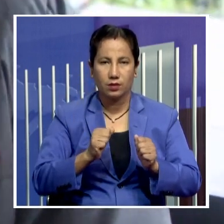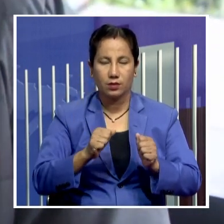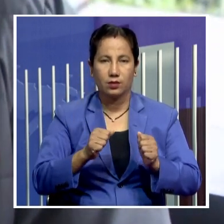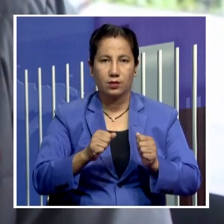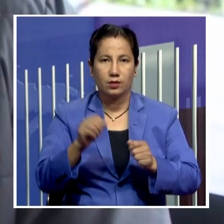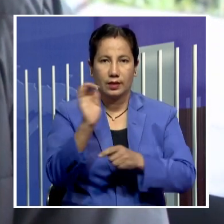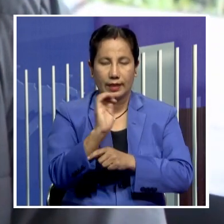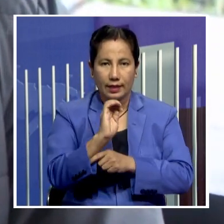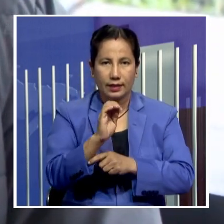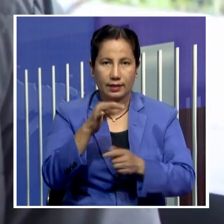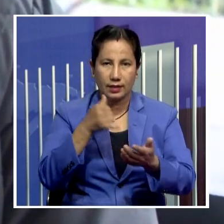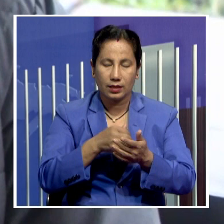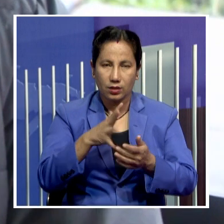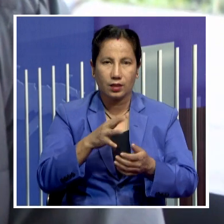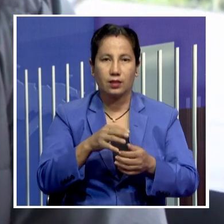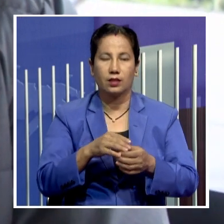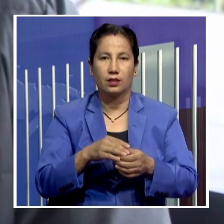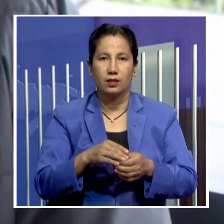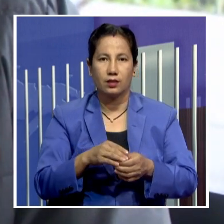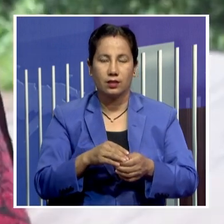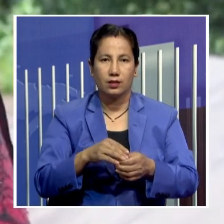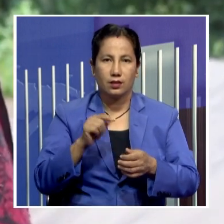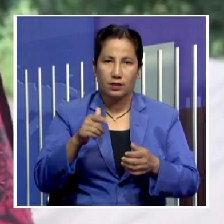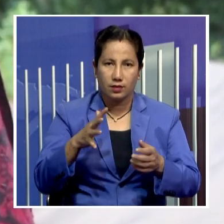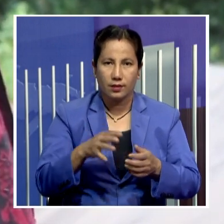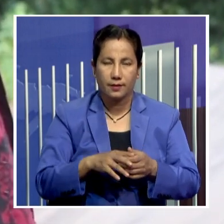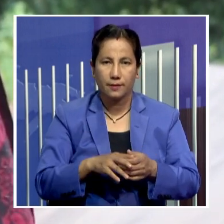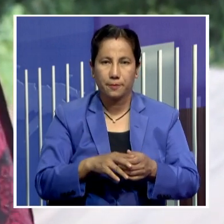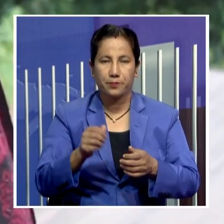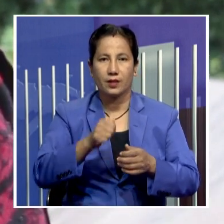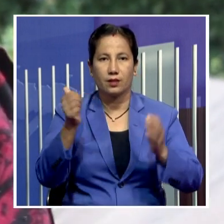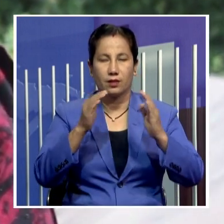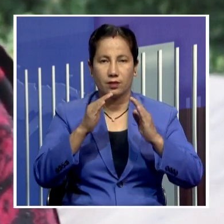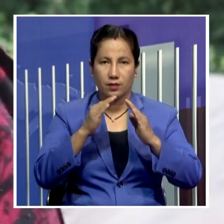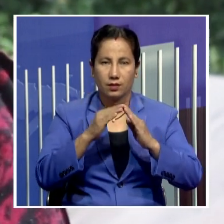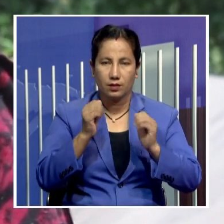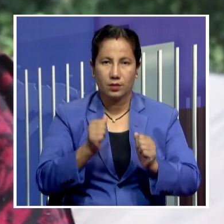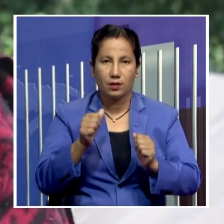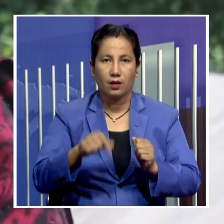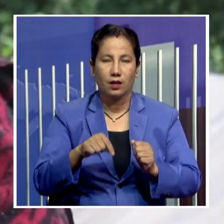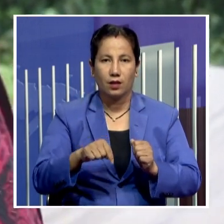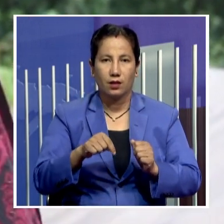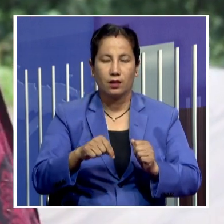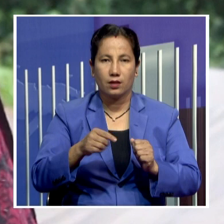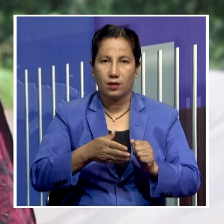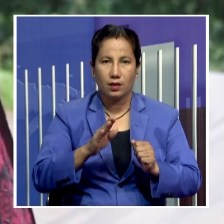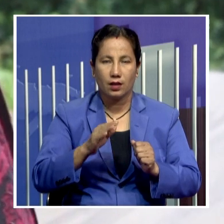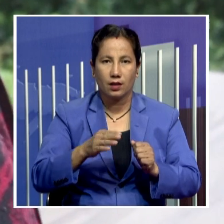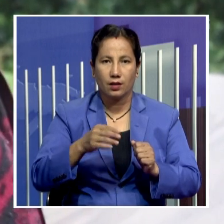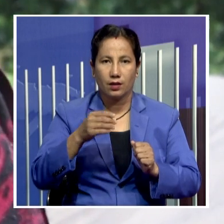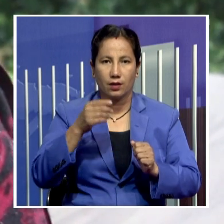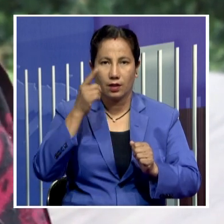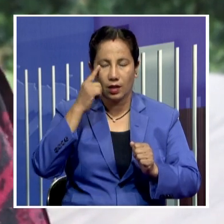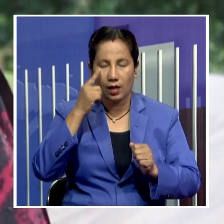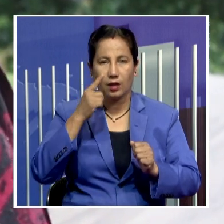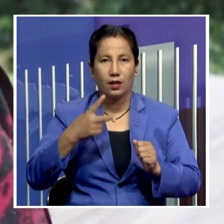छैन, चाडपर्व आयो नि कोही ऊ छैन, अर्का गएर बस्यो, अहिले चाहिँ नि यहाँ ल्यायो, आँखा अपर्सन गर्न